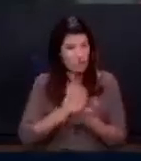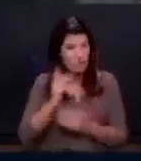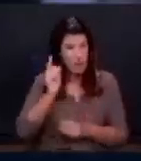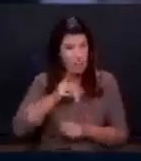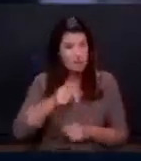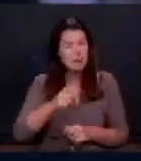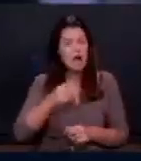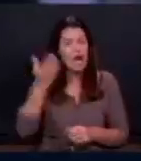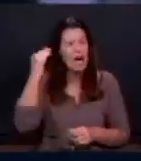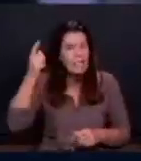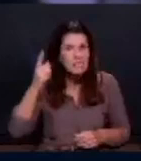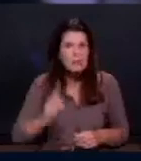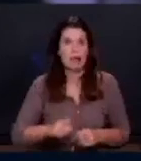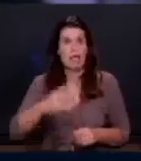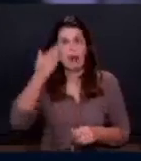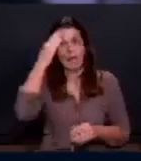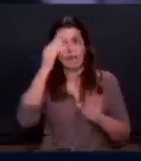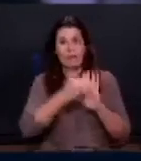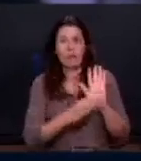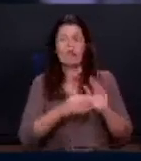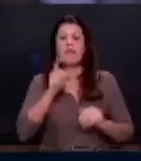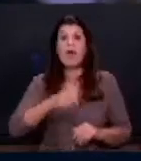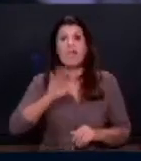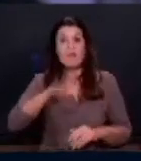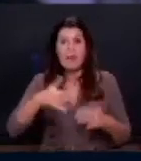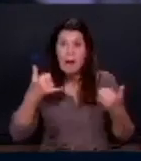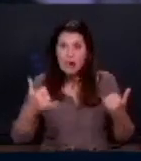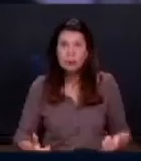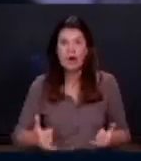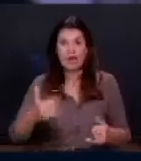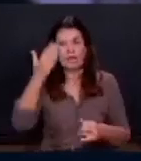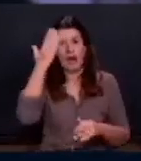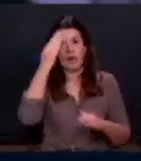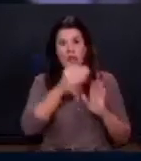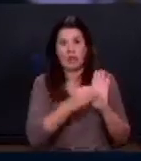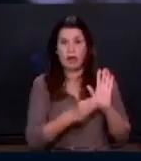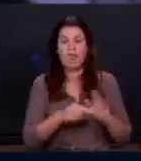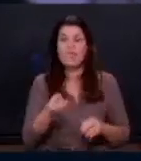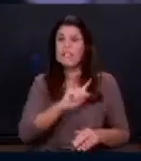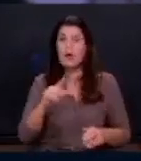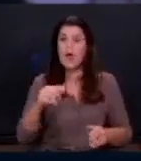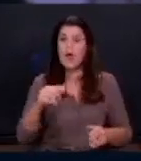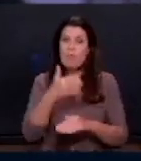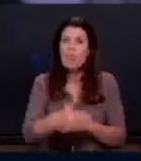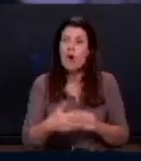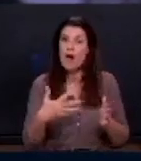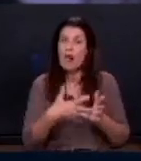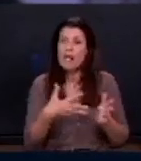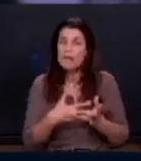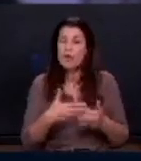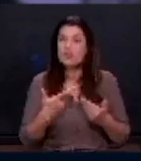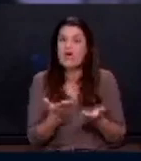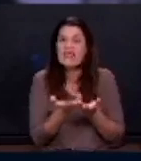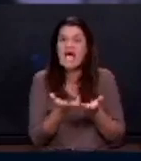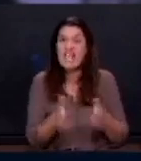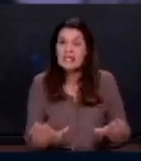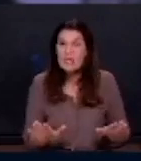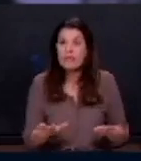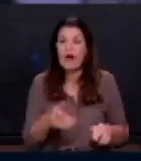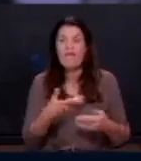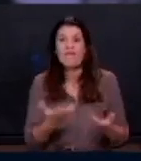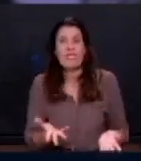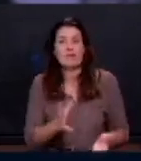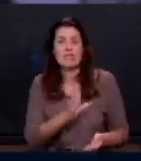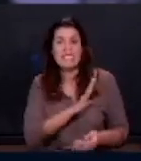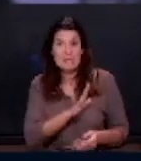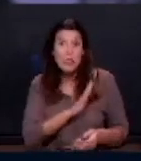את הנתונים, חייב עכשיו להכיר את הנתונים, ולא מאוחר לוודא שאכן אין חשיפה לסיכון בקשר הזה שבין